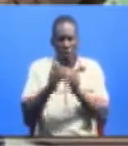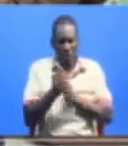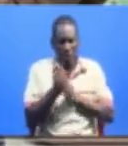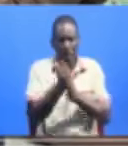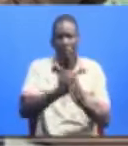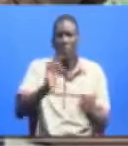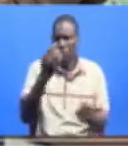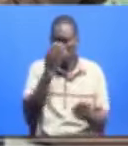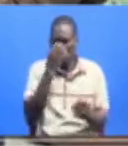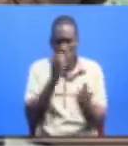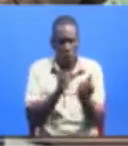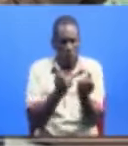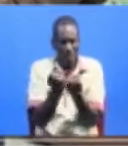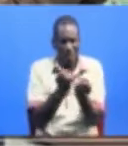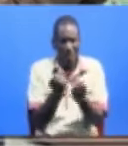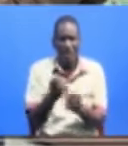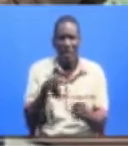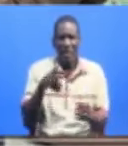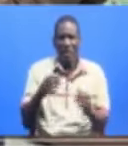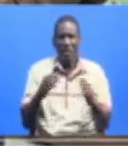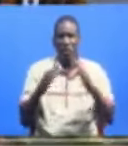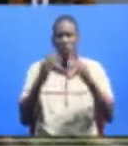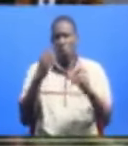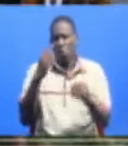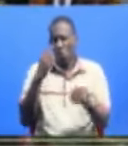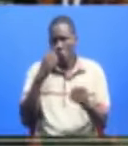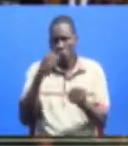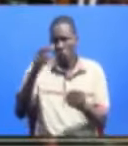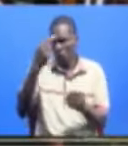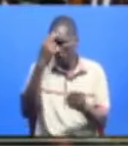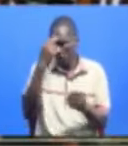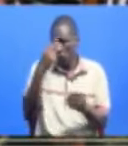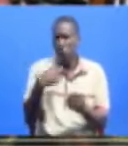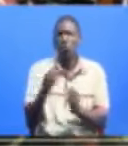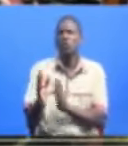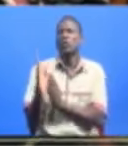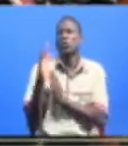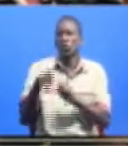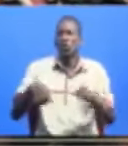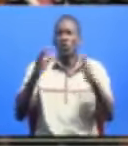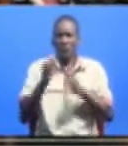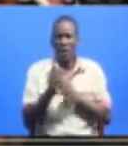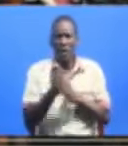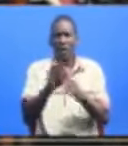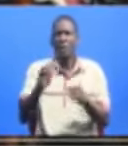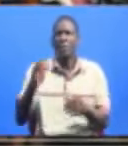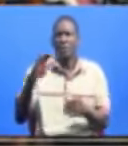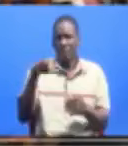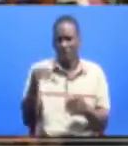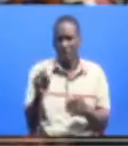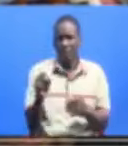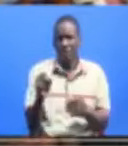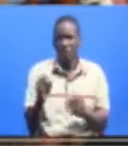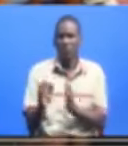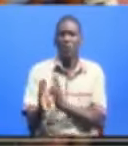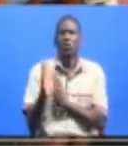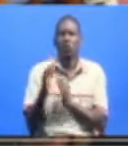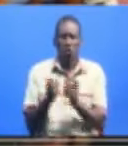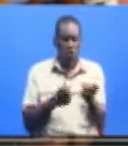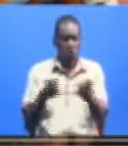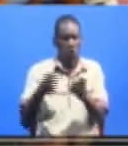uliongozwa na Rais Ruto Jumamosi katika makazi yake ya Narok, aliwataka wakuu wa usalama wakiongozwa na Waziri Kindiki kudhibiti